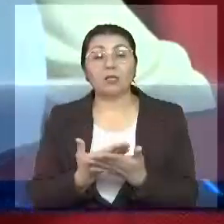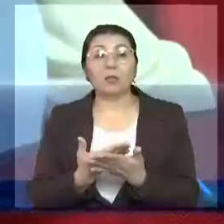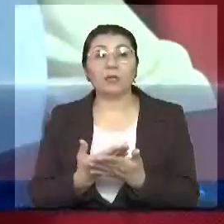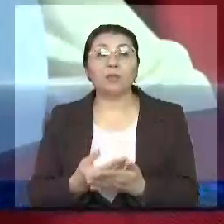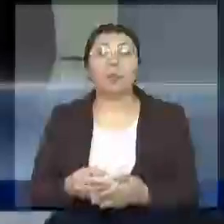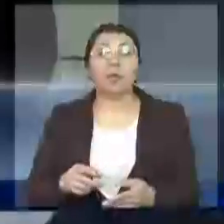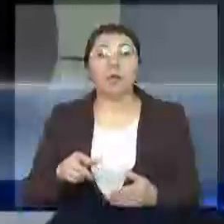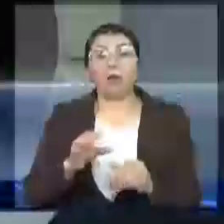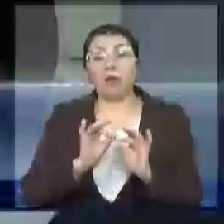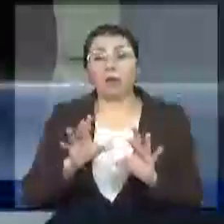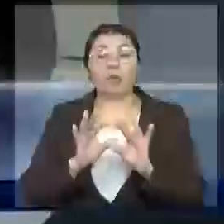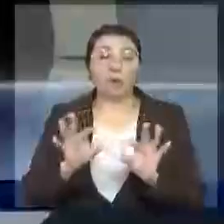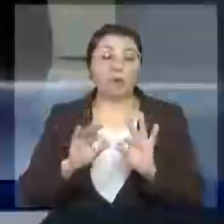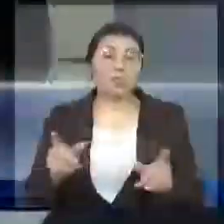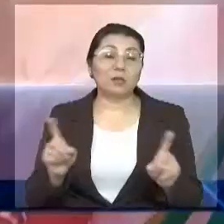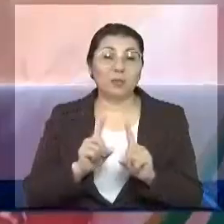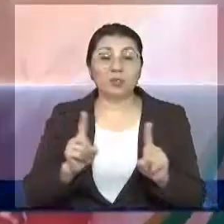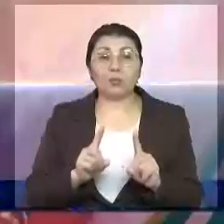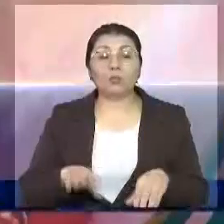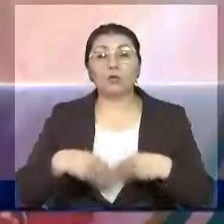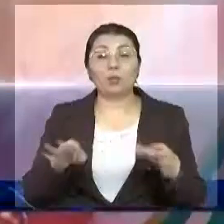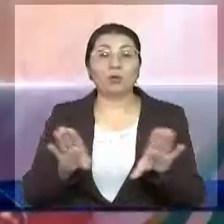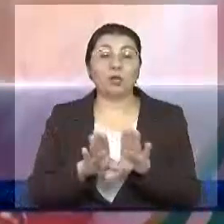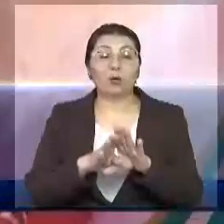почему сборнику стихов дано такое название.